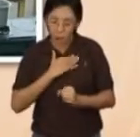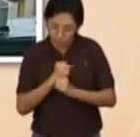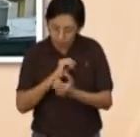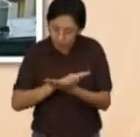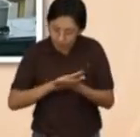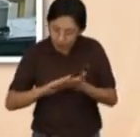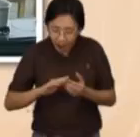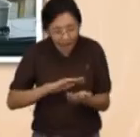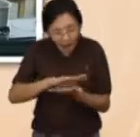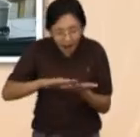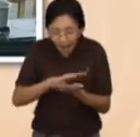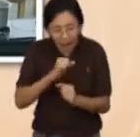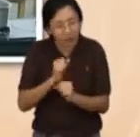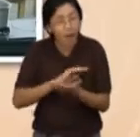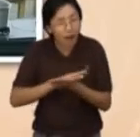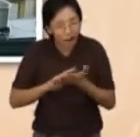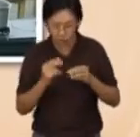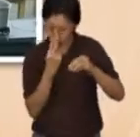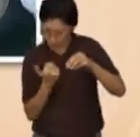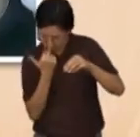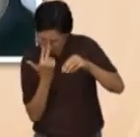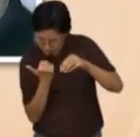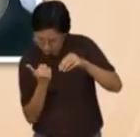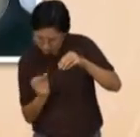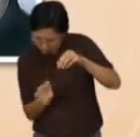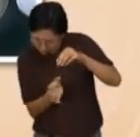ก่อนนะฮะต้องดูก่อนแล้วนะฮะ